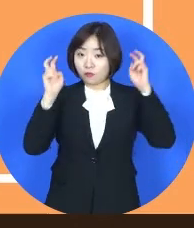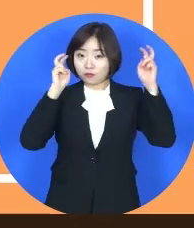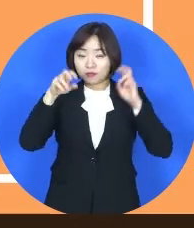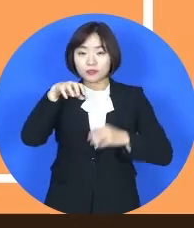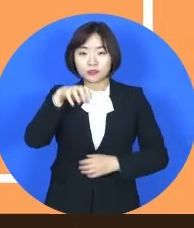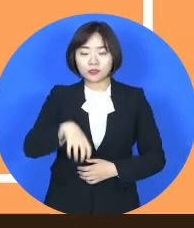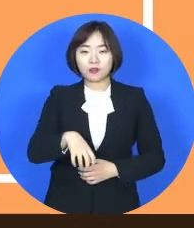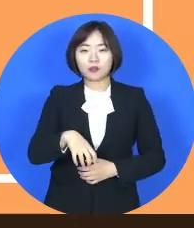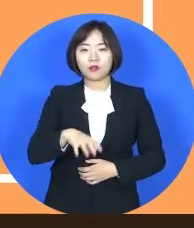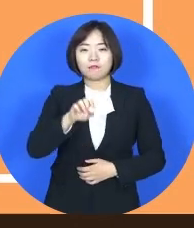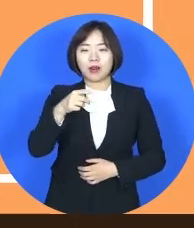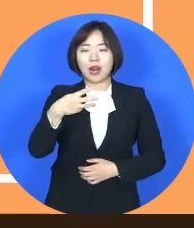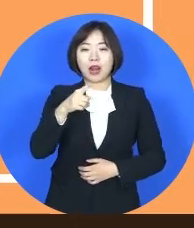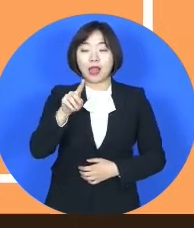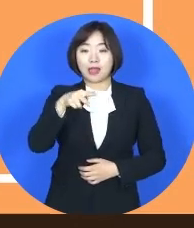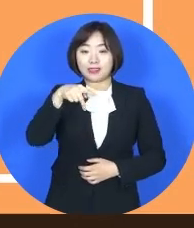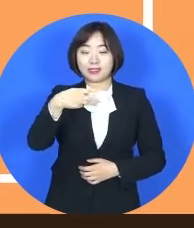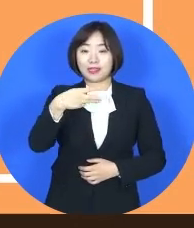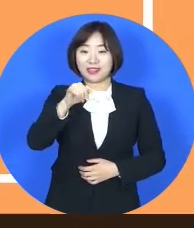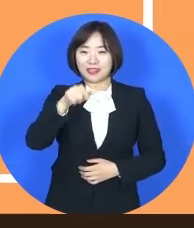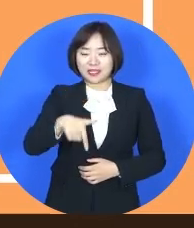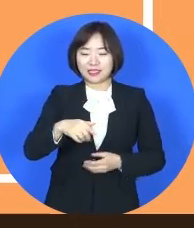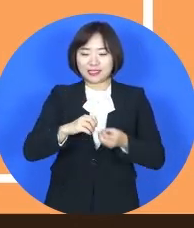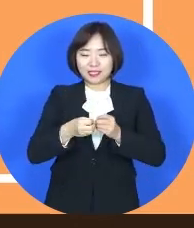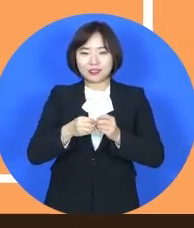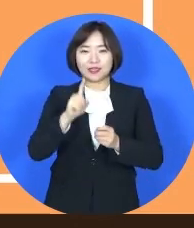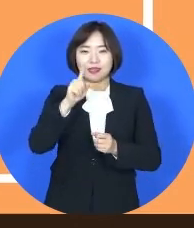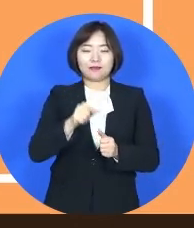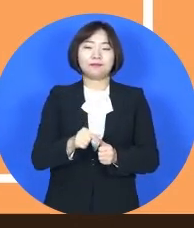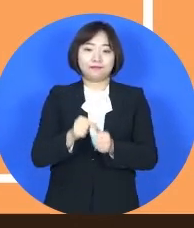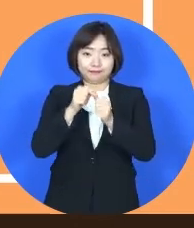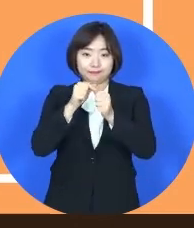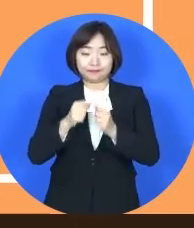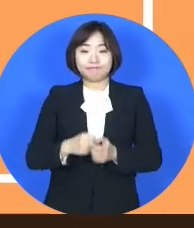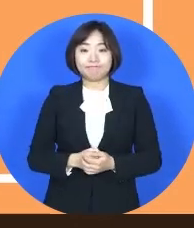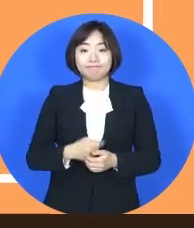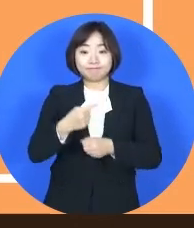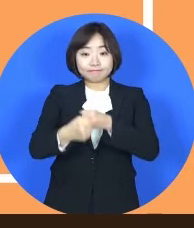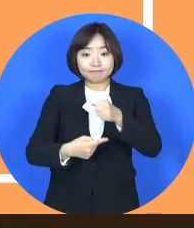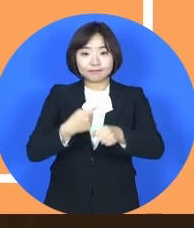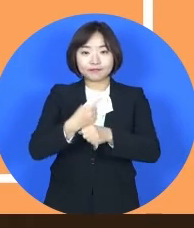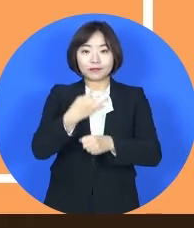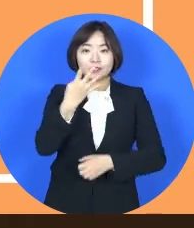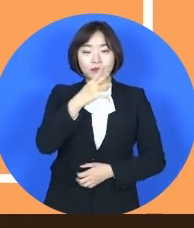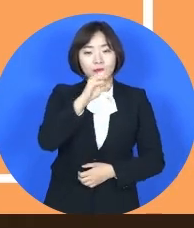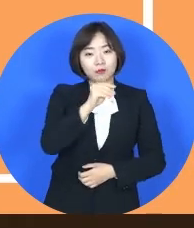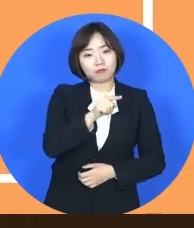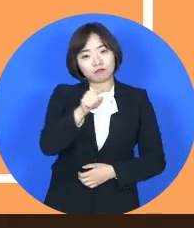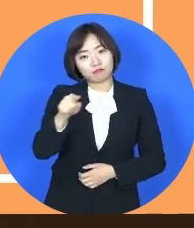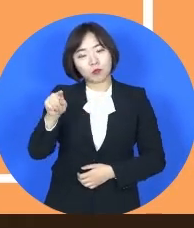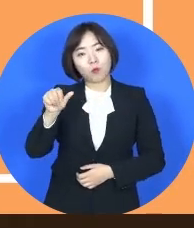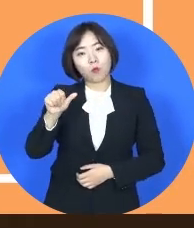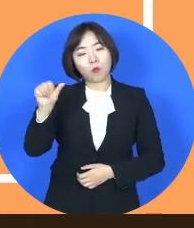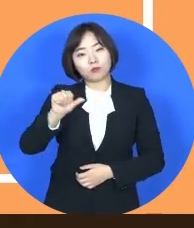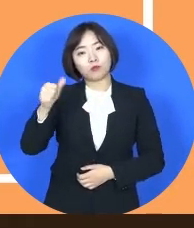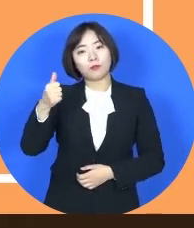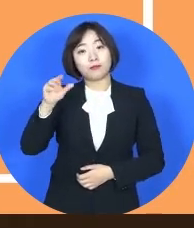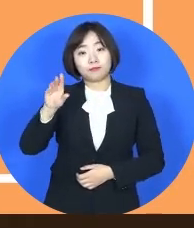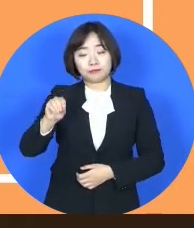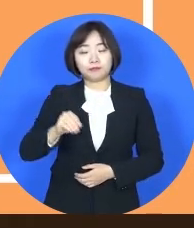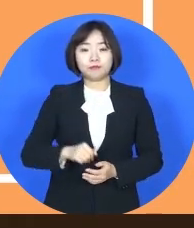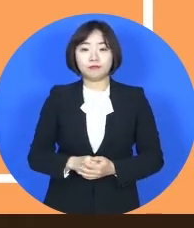연희화학공업 주식회사에서 플라스틱 금형 제조원 1명을 모집합니다. 임금은 연봉 4,000만원에서